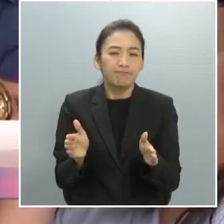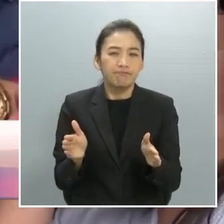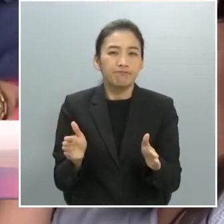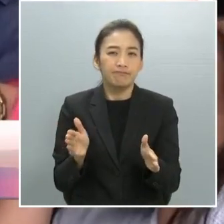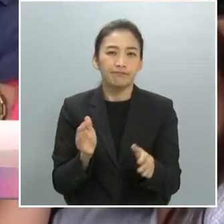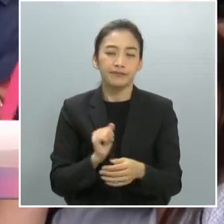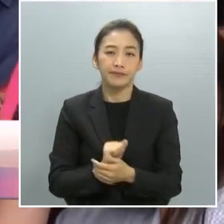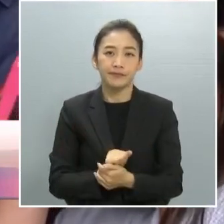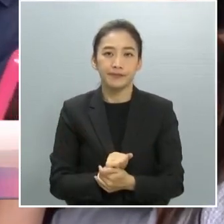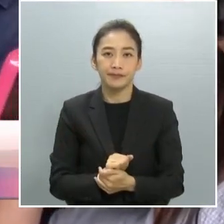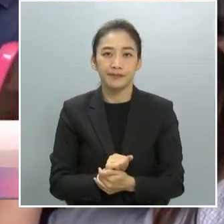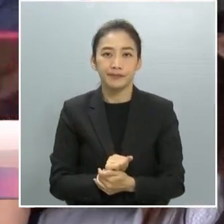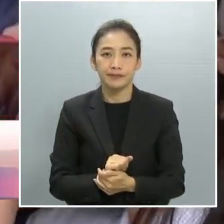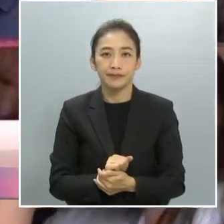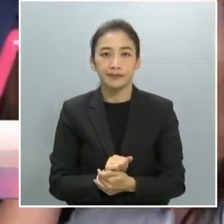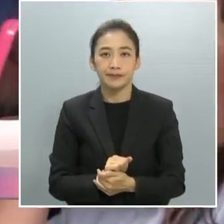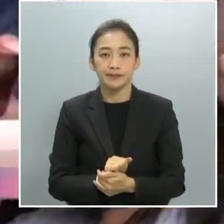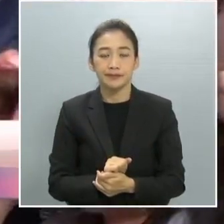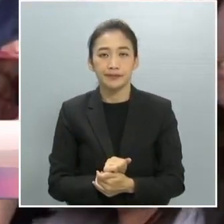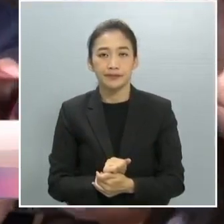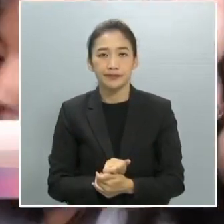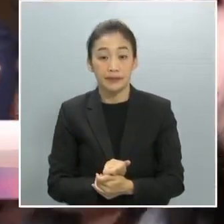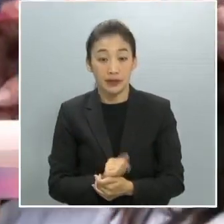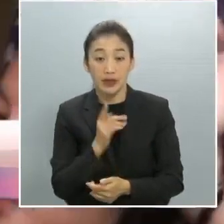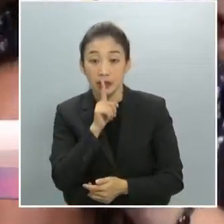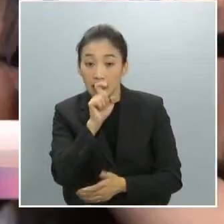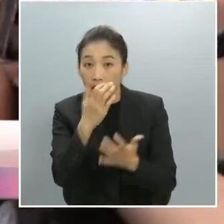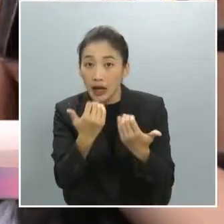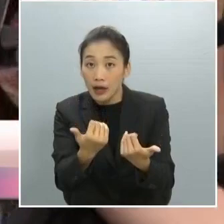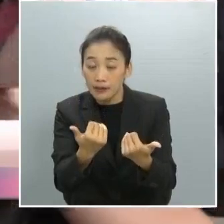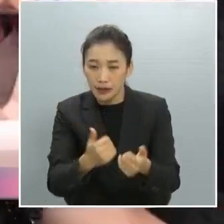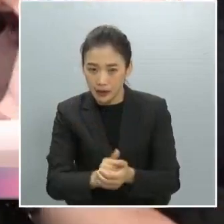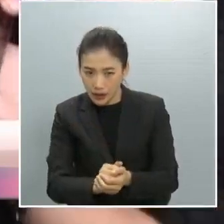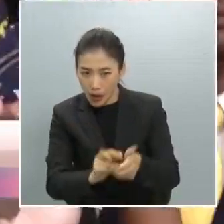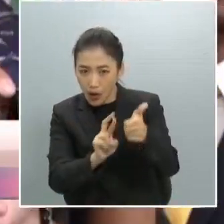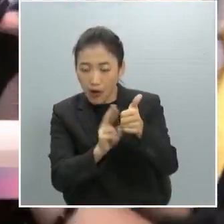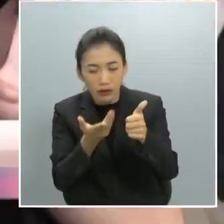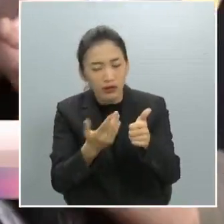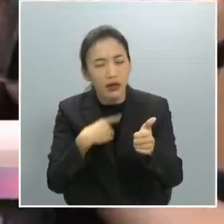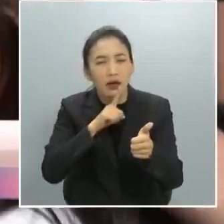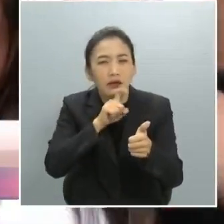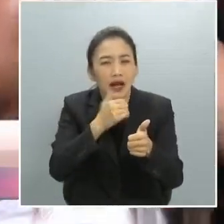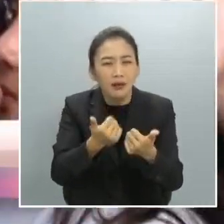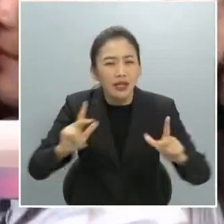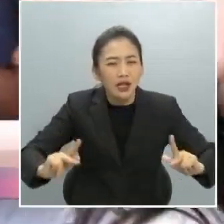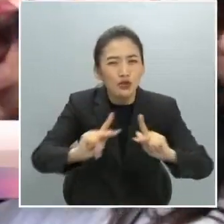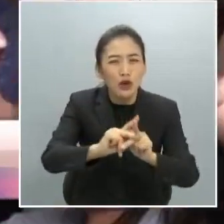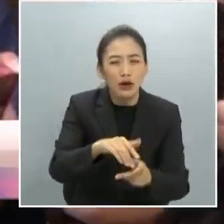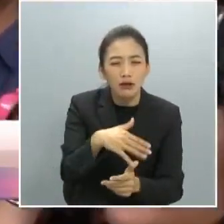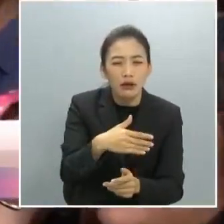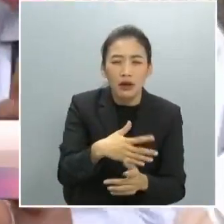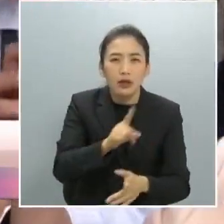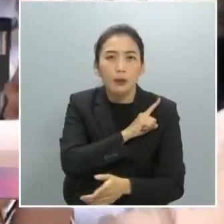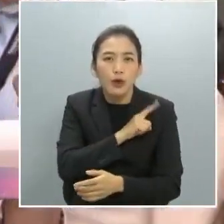กำกับในฐานะรองนายกจะกำกับหน่วยงานไหนบ้างกระทรวงไหนบ้างคร ับ ยังไม่ได้ดูไงยังไม่ได้เข้ากระทรวงครับเดี๋ยวต้องไปห